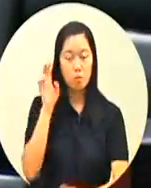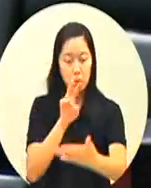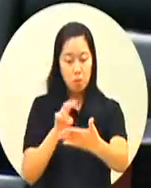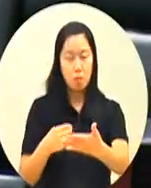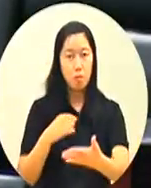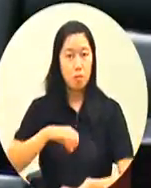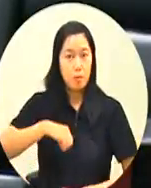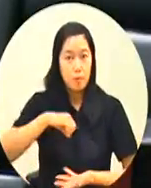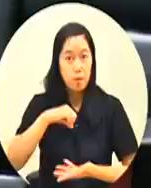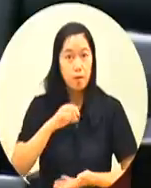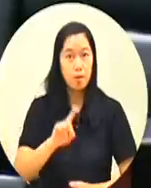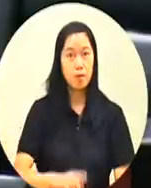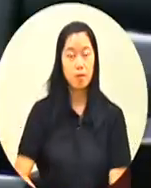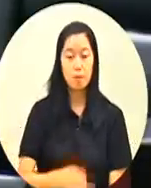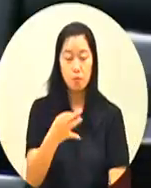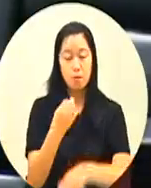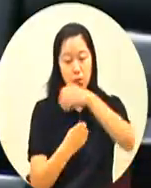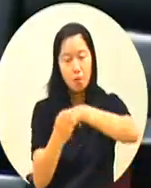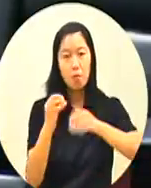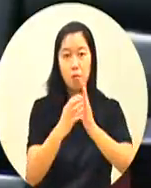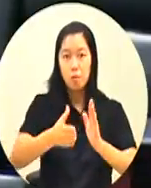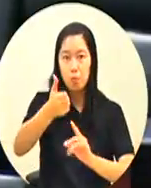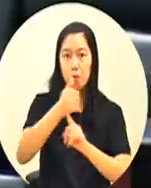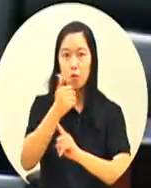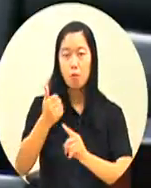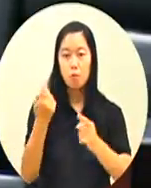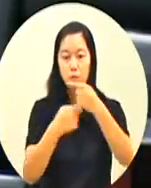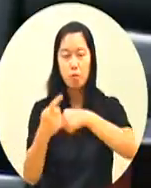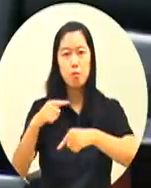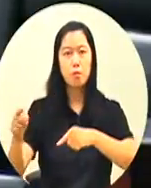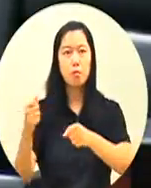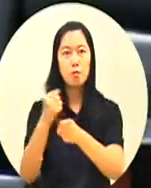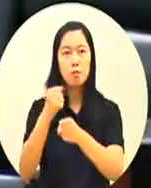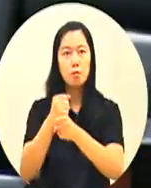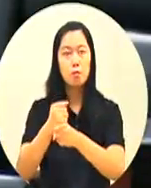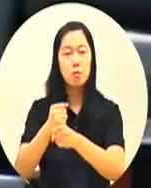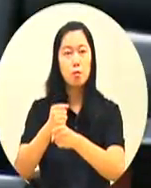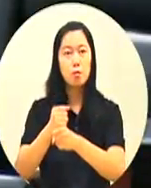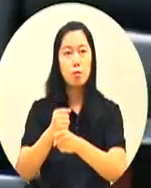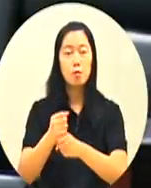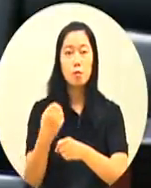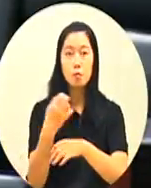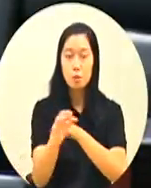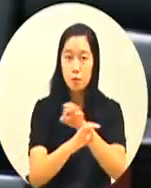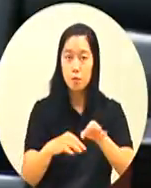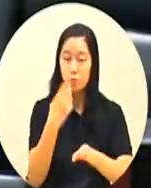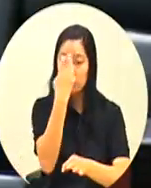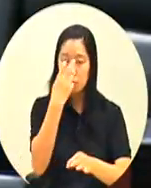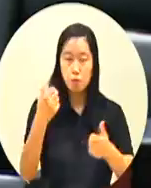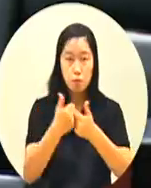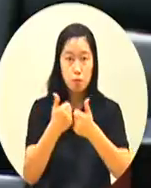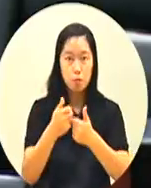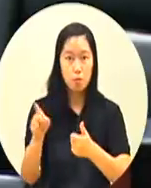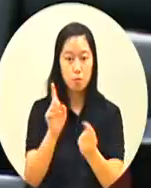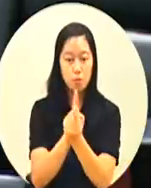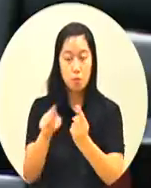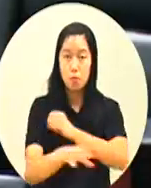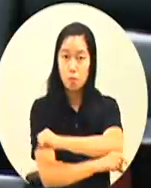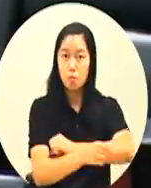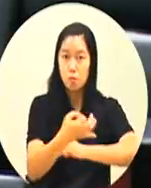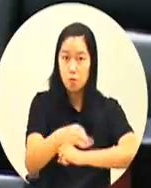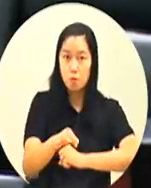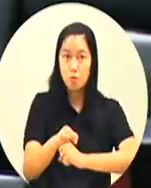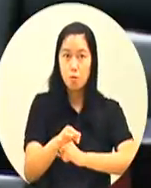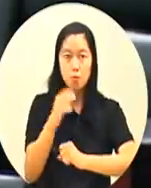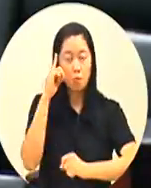的财政局长现在去当金管会主委李瑞昌主委，他对于天使基金的政策的方